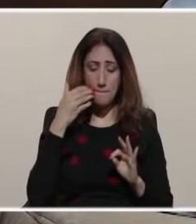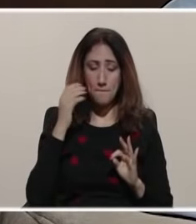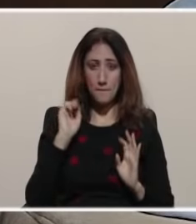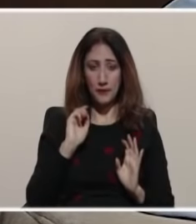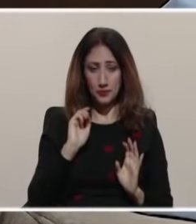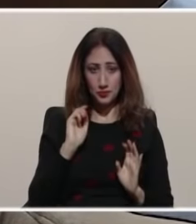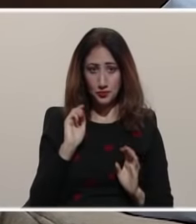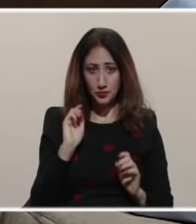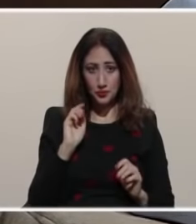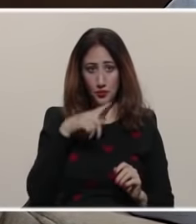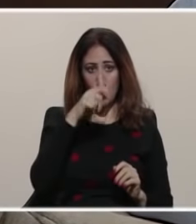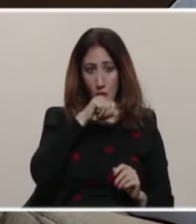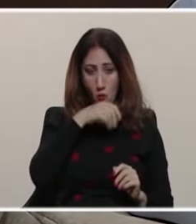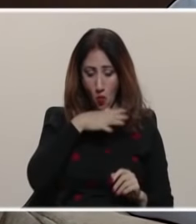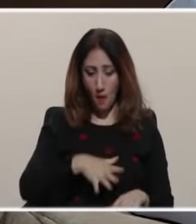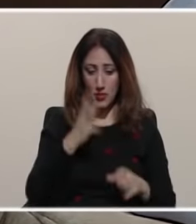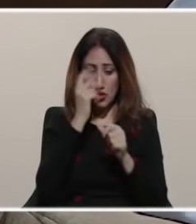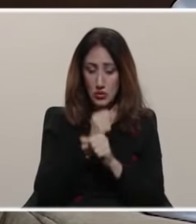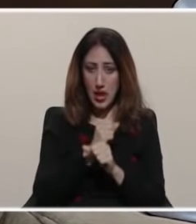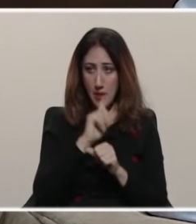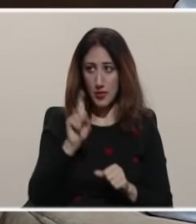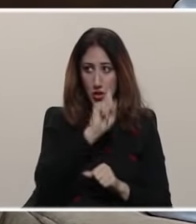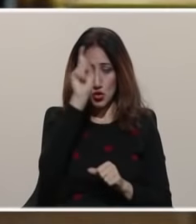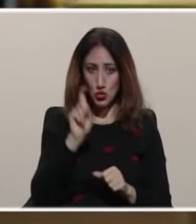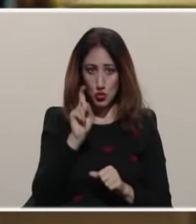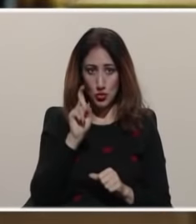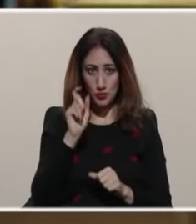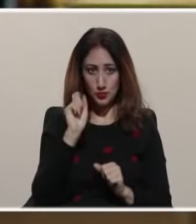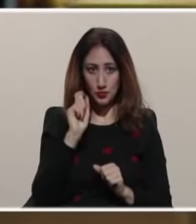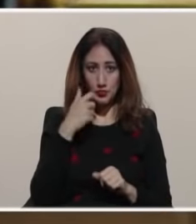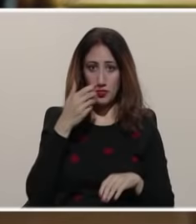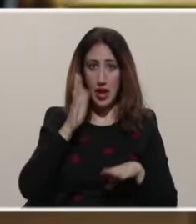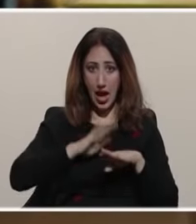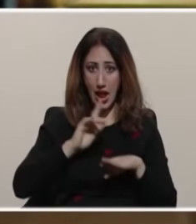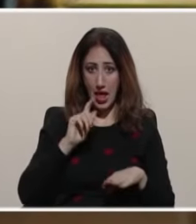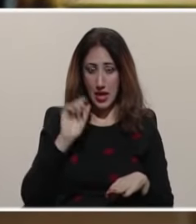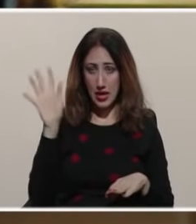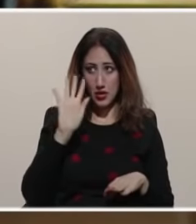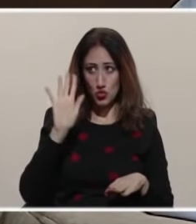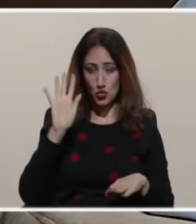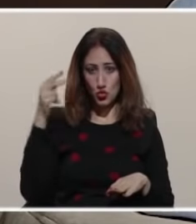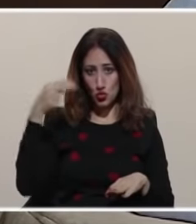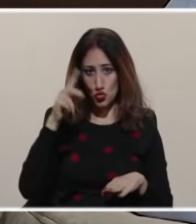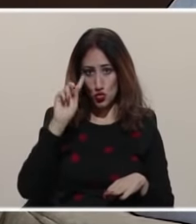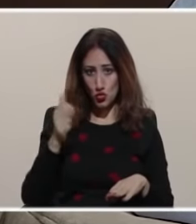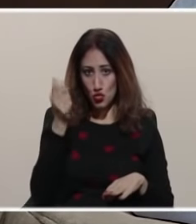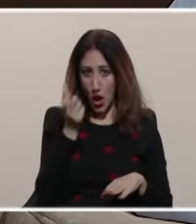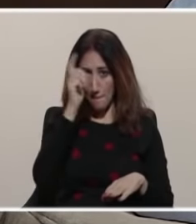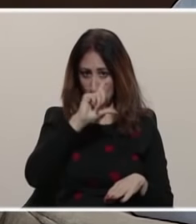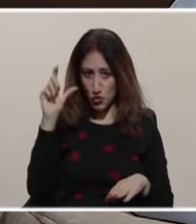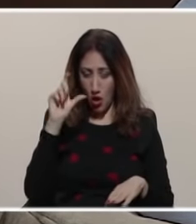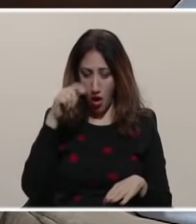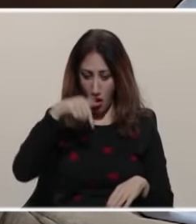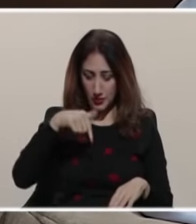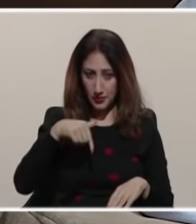كاملا. سيدنا النبي صلى الله عليه وسلم سئل عن شهر يعني العرب كانوا بيصوموا شعبان قبل الإسلام؟ لا، هم كانوا يسمونه